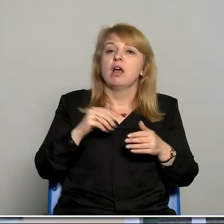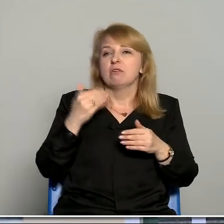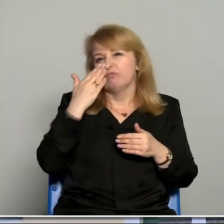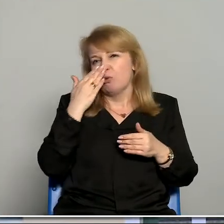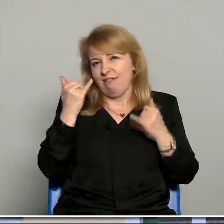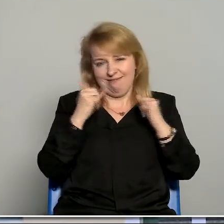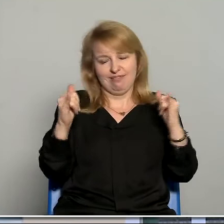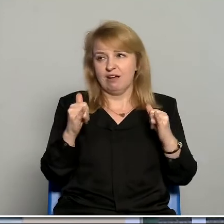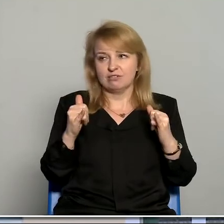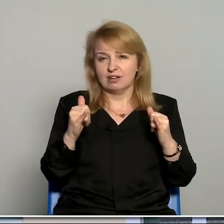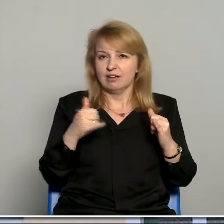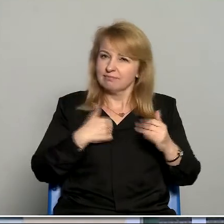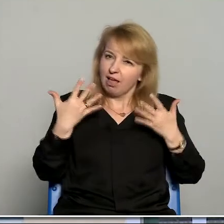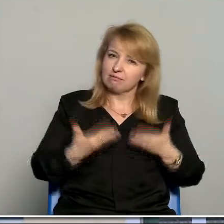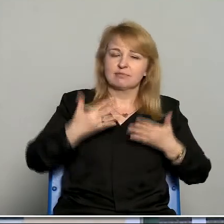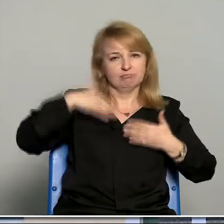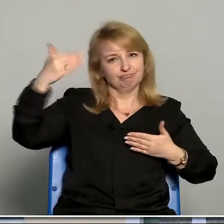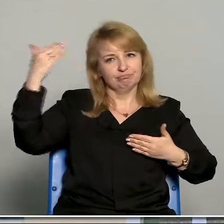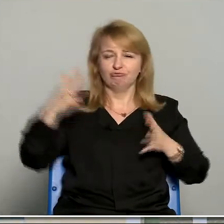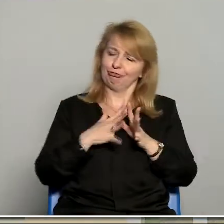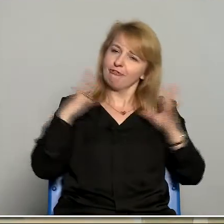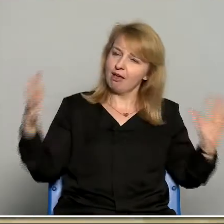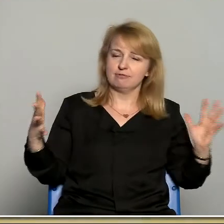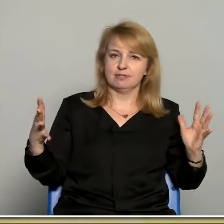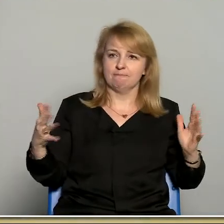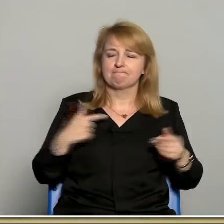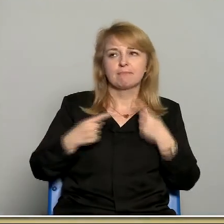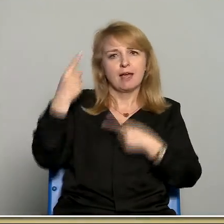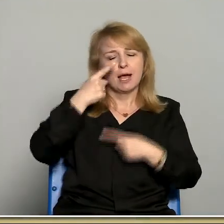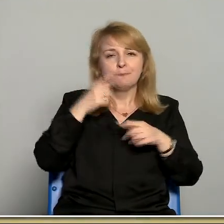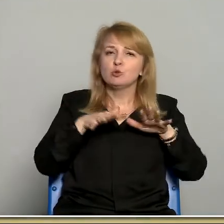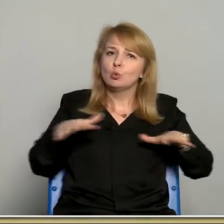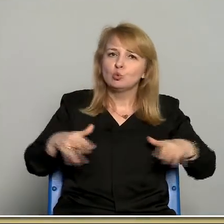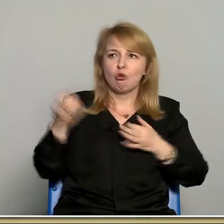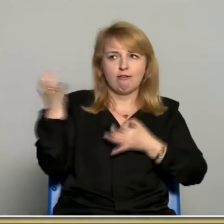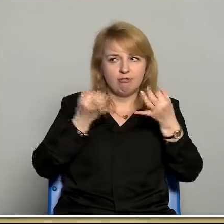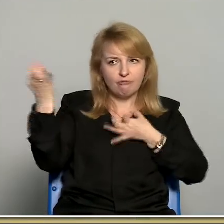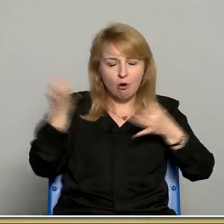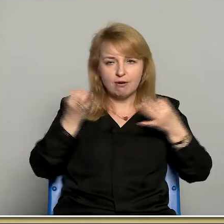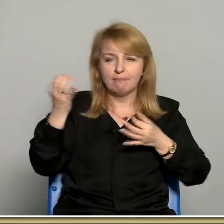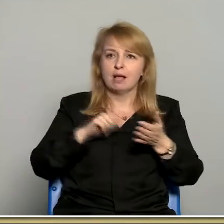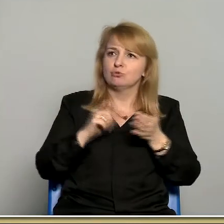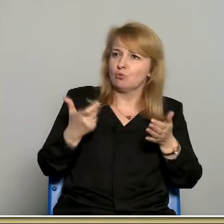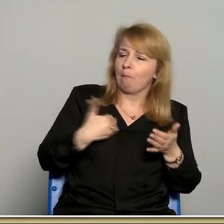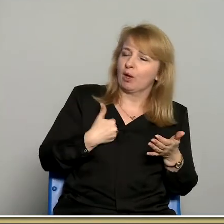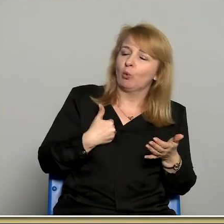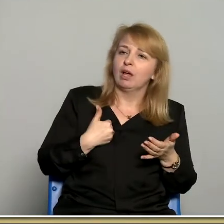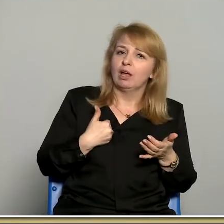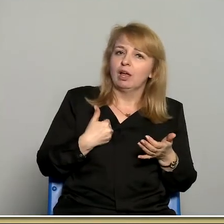inaczej, podejdę troszeczkę szerzej. Wydaje mi się, że część tych informacji, które będą dotyczyły chociażby